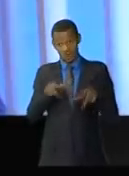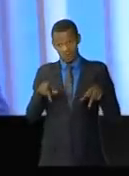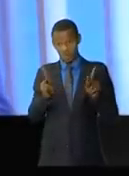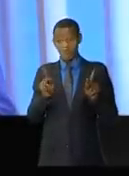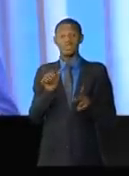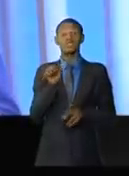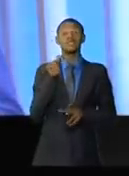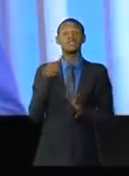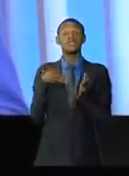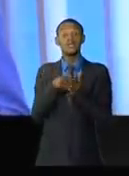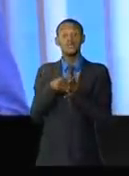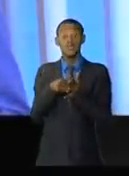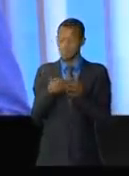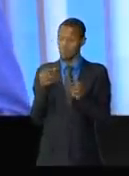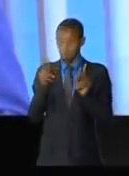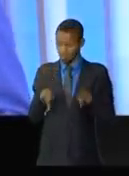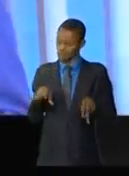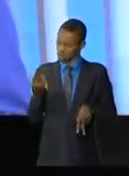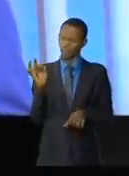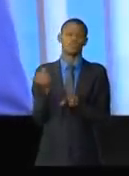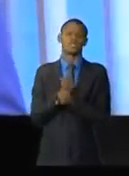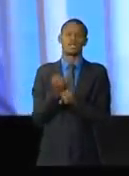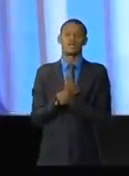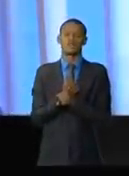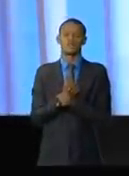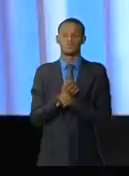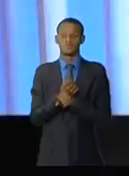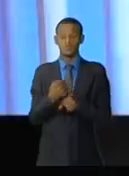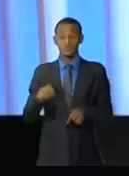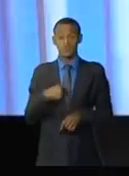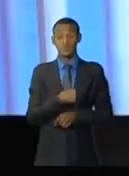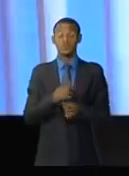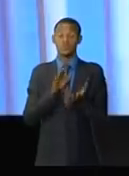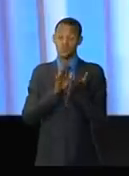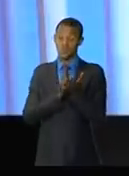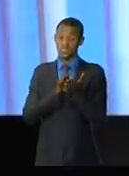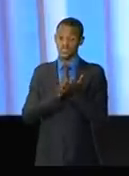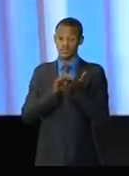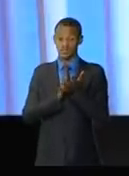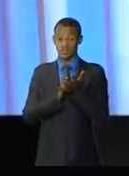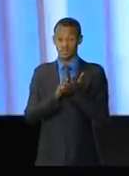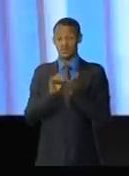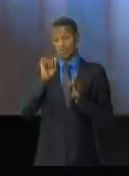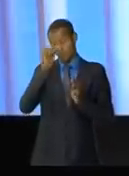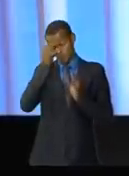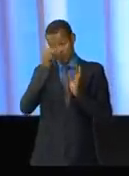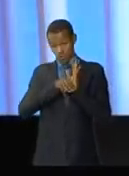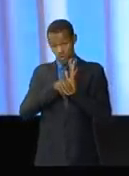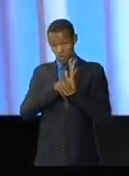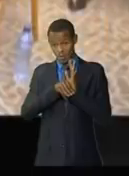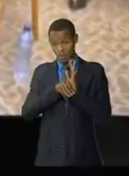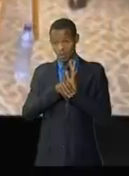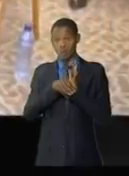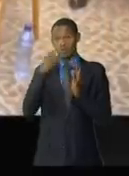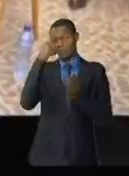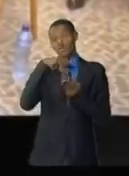la ratification par le Parlement de la République de l'accord portant création de la zone de libre-échange continentale